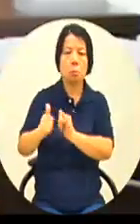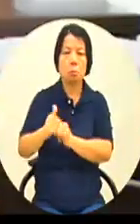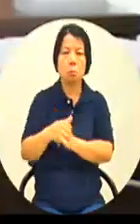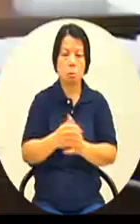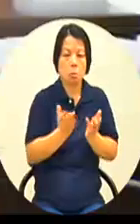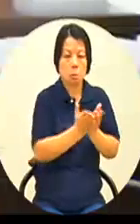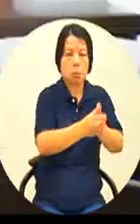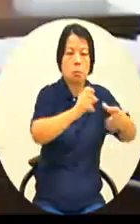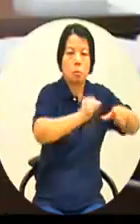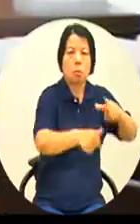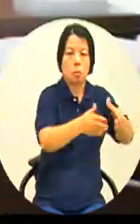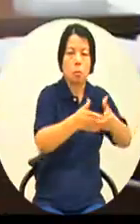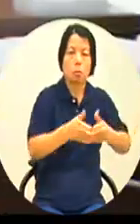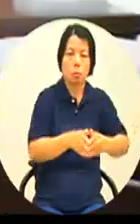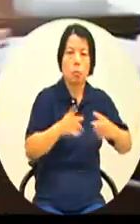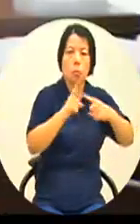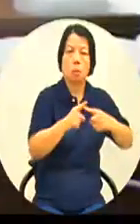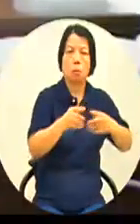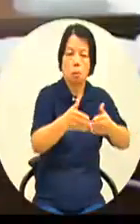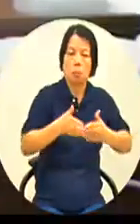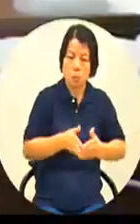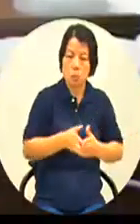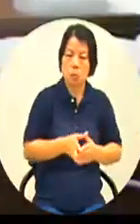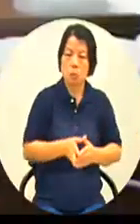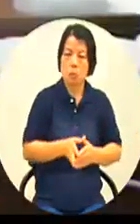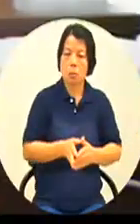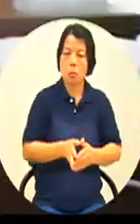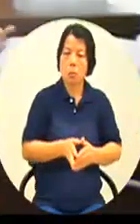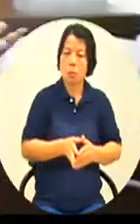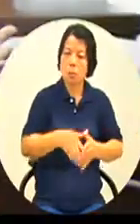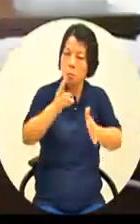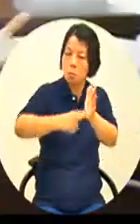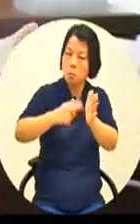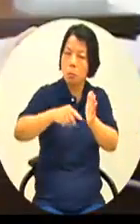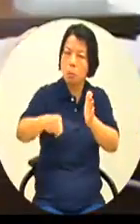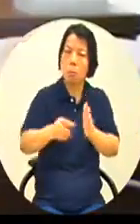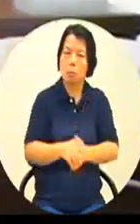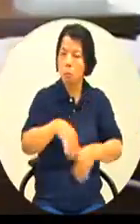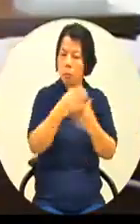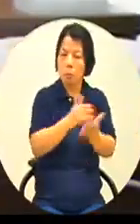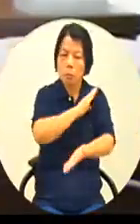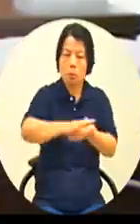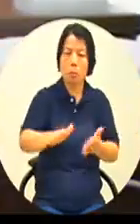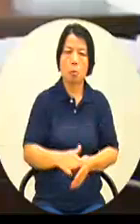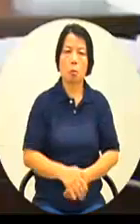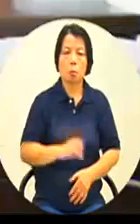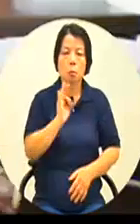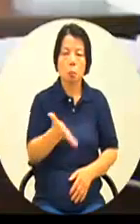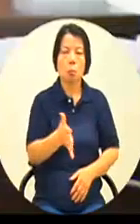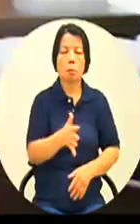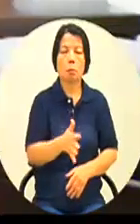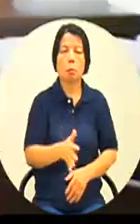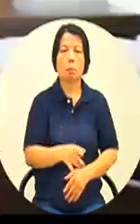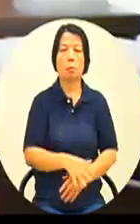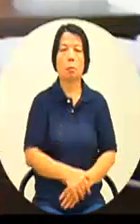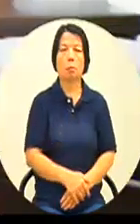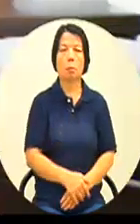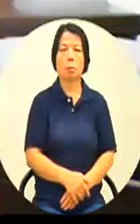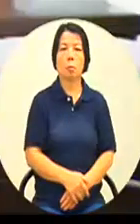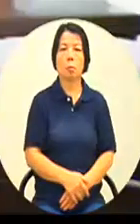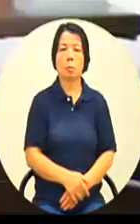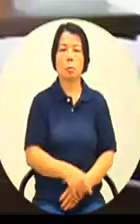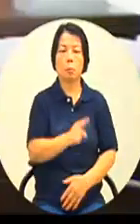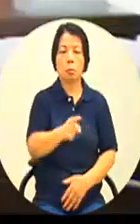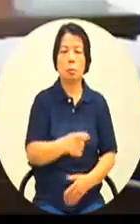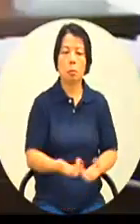船公司要有人能柔性的去化解掉，好，都被红跨工嗯啊，怎样呢？好，然后你们的